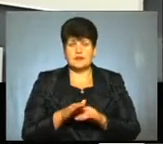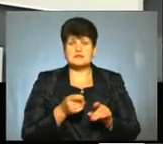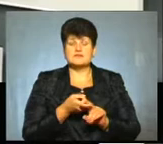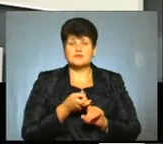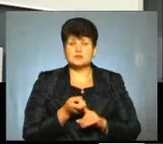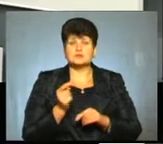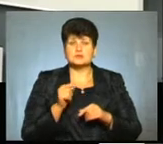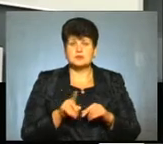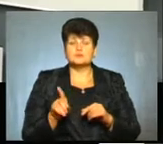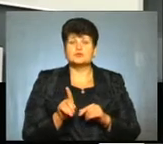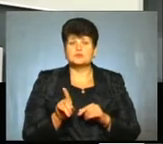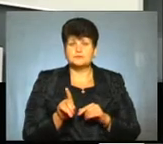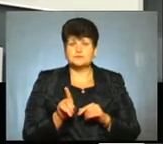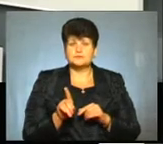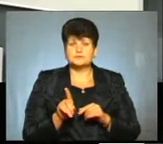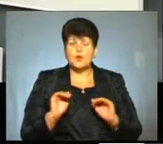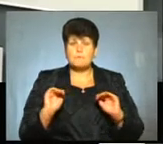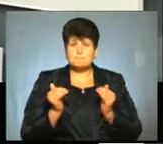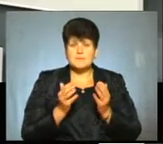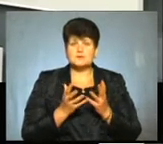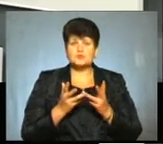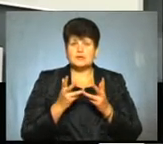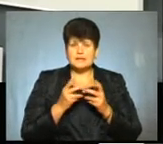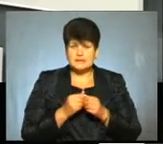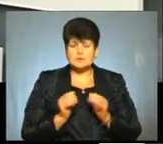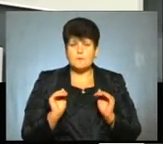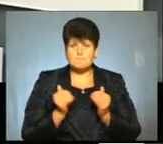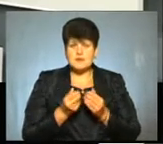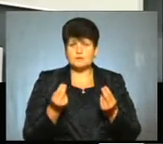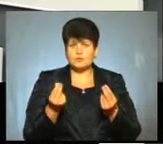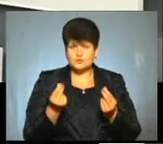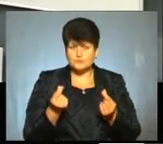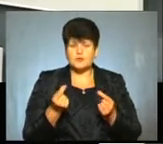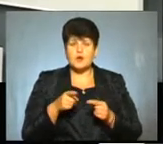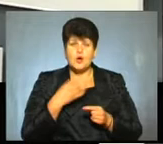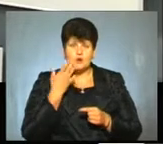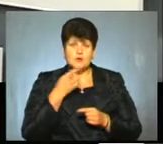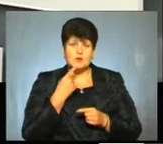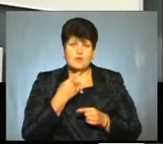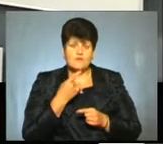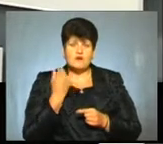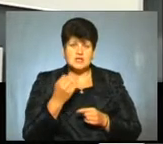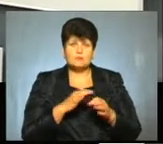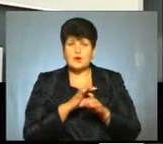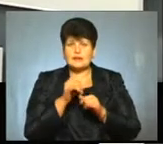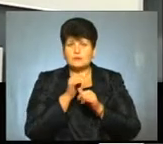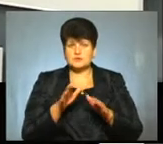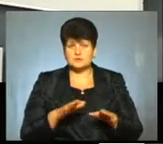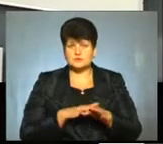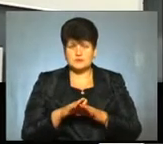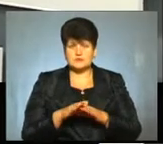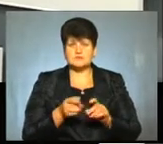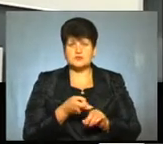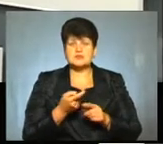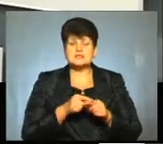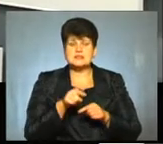це в зв'язку або з обмеженою кількістю, з обмеженим кошторисом, коли автору ми кажемо, що ваш проект неможливо реалізувати в